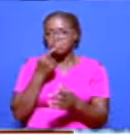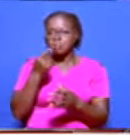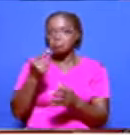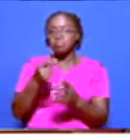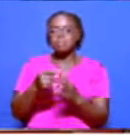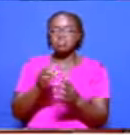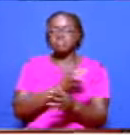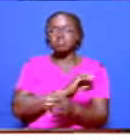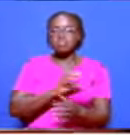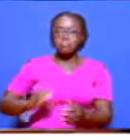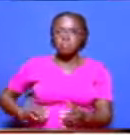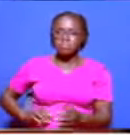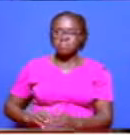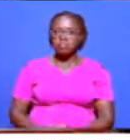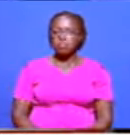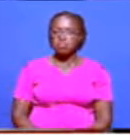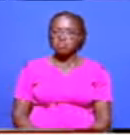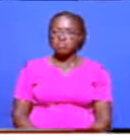Darubini.